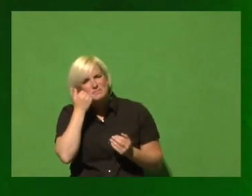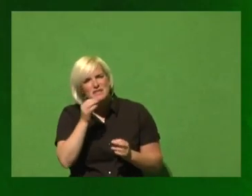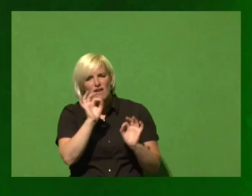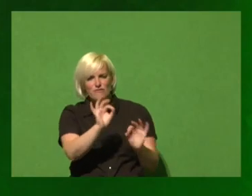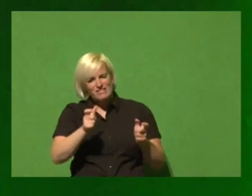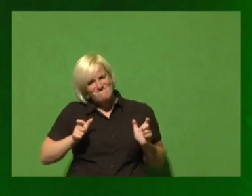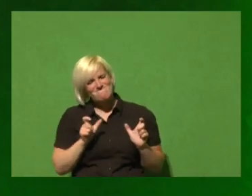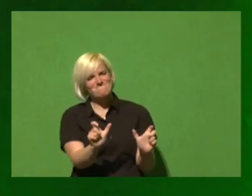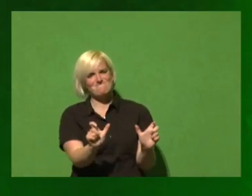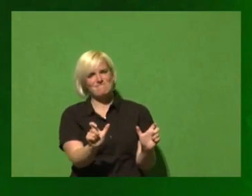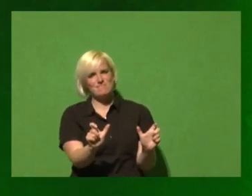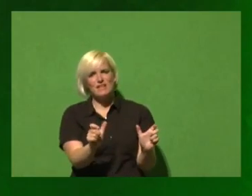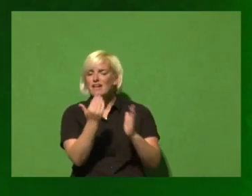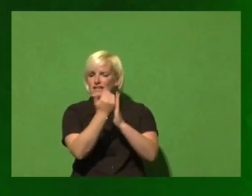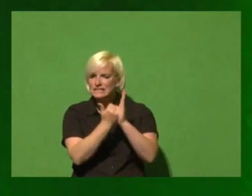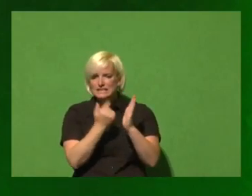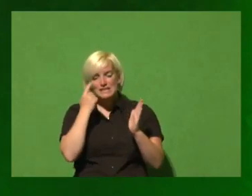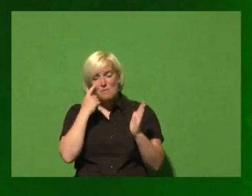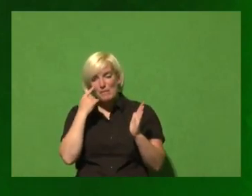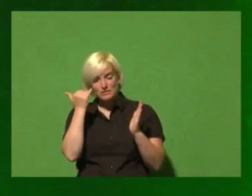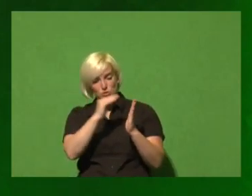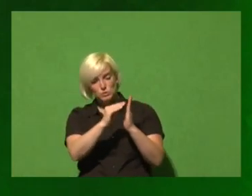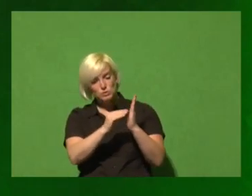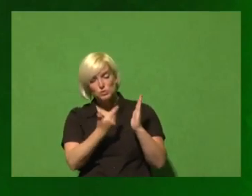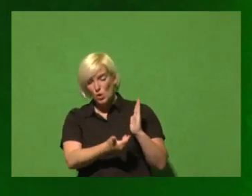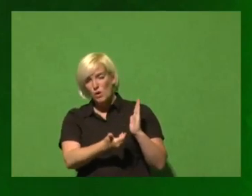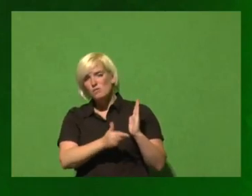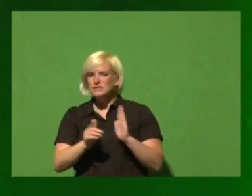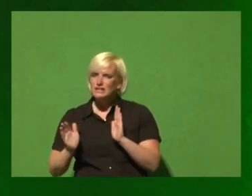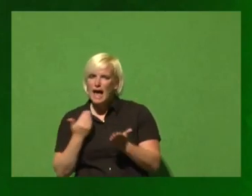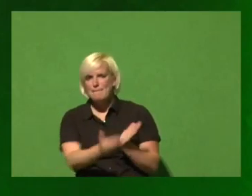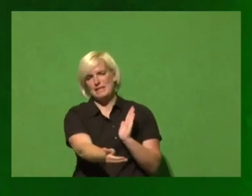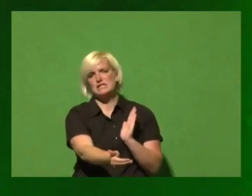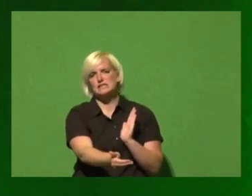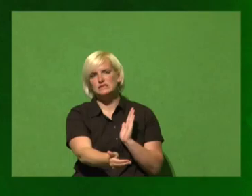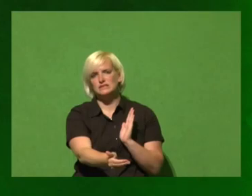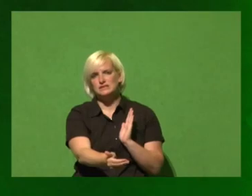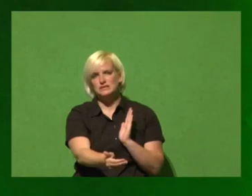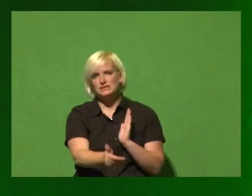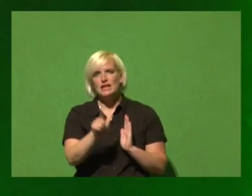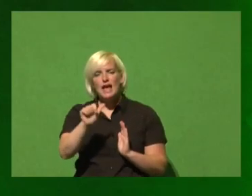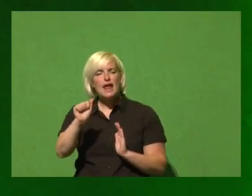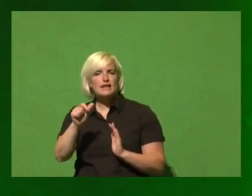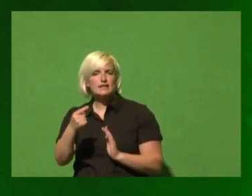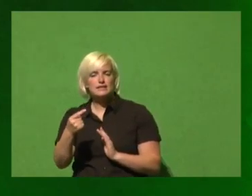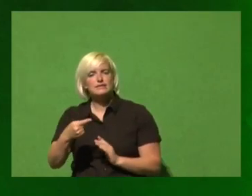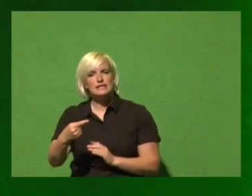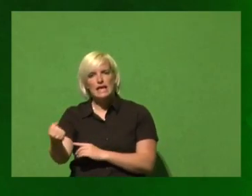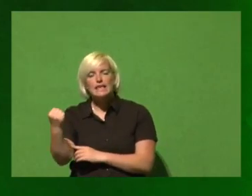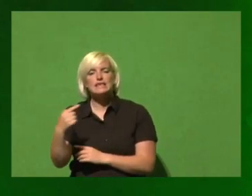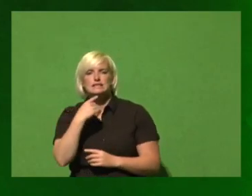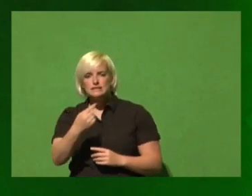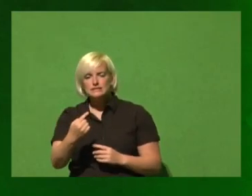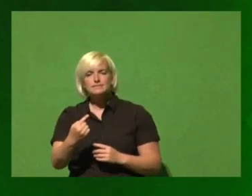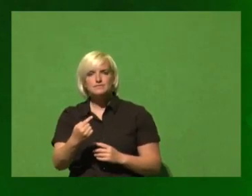Fracking-Gesetz, so wie es jetzt eingebracht worden ist, auszusprechen. Weiterhin fordert die LAG Energie, dass diese LDK